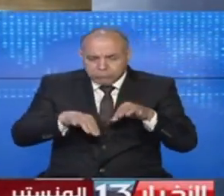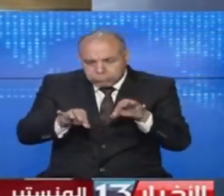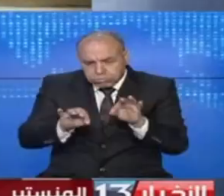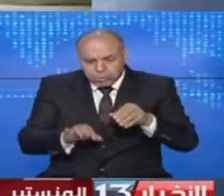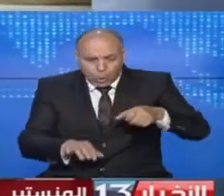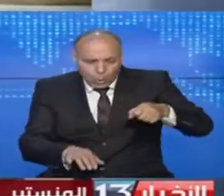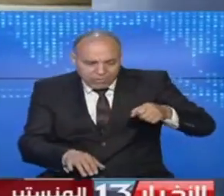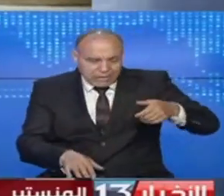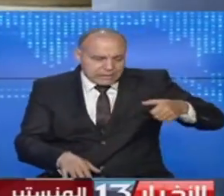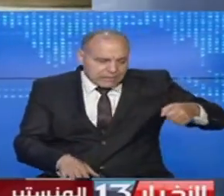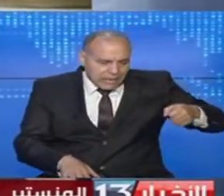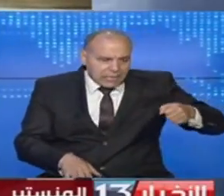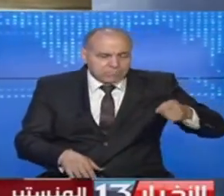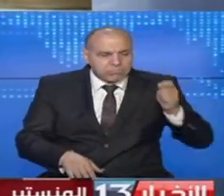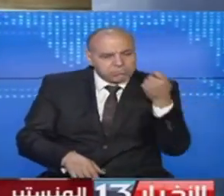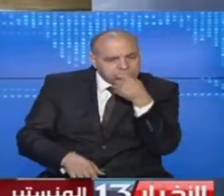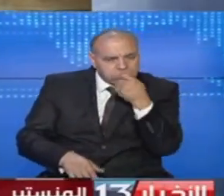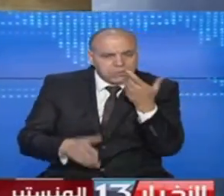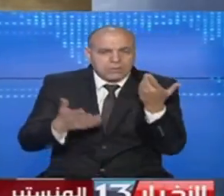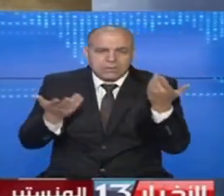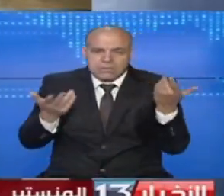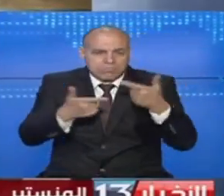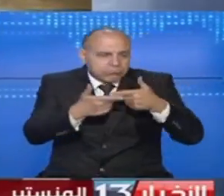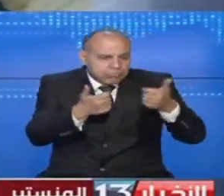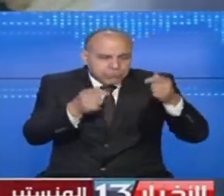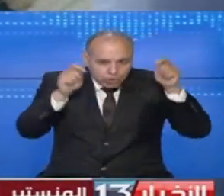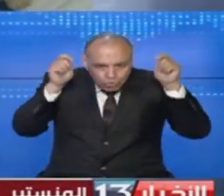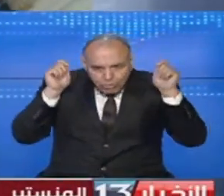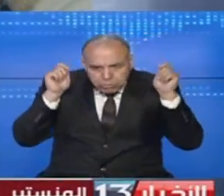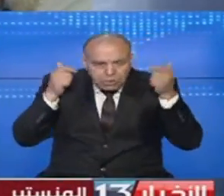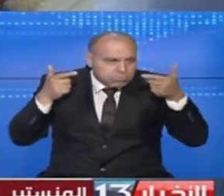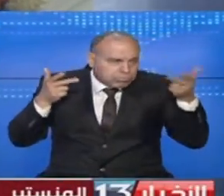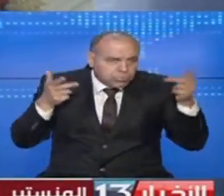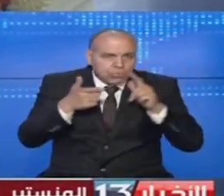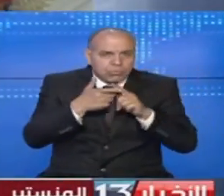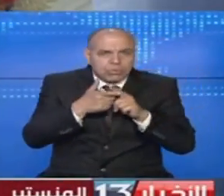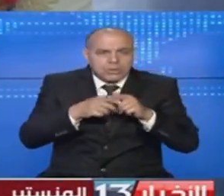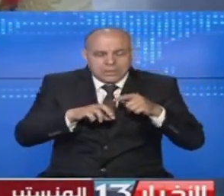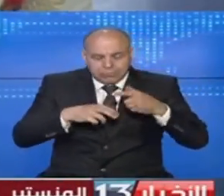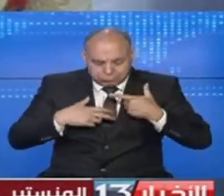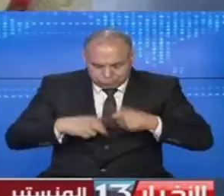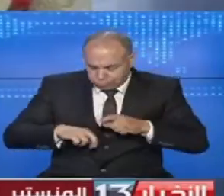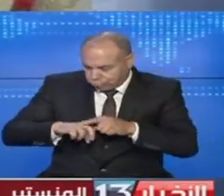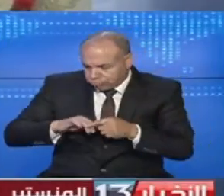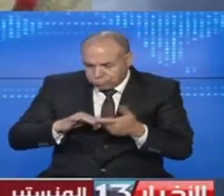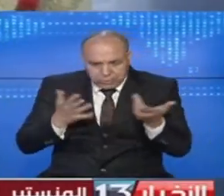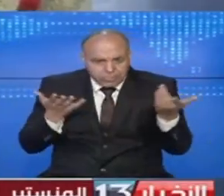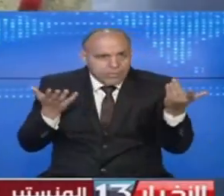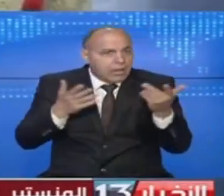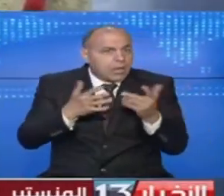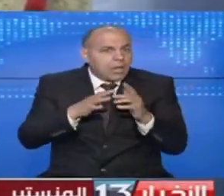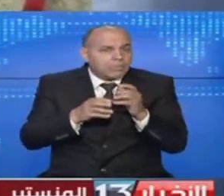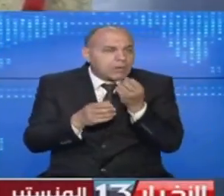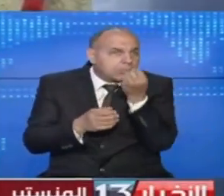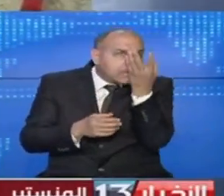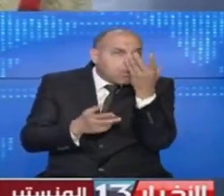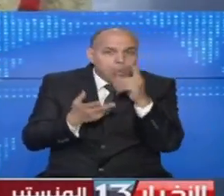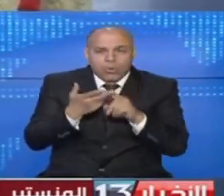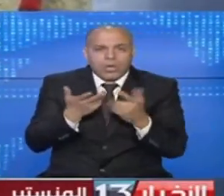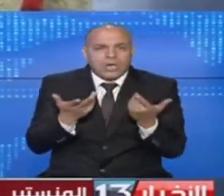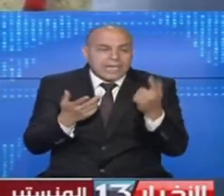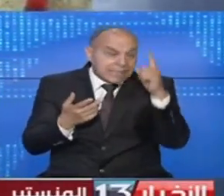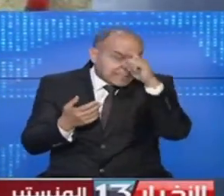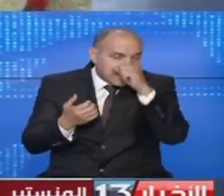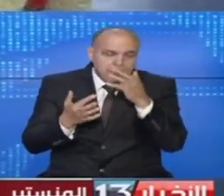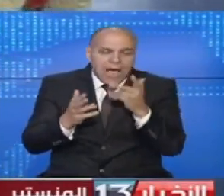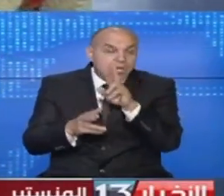القفة، الساك، المروحة، الشابو بأنواعهم، الأباجورات. بون الترويج يبقى ديما صعيب،